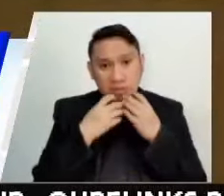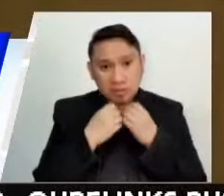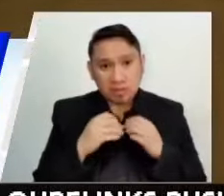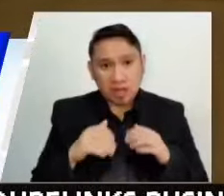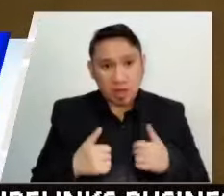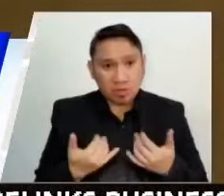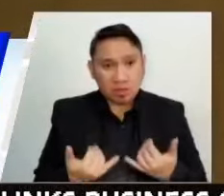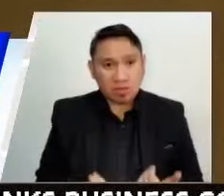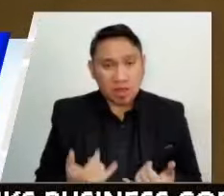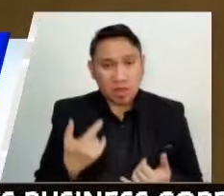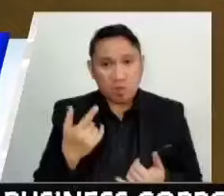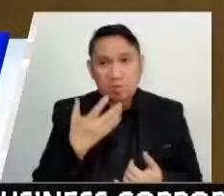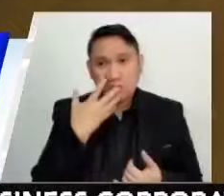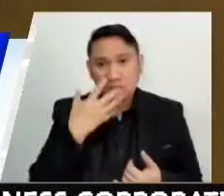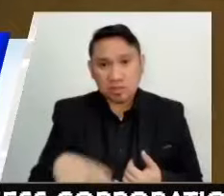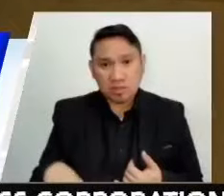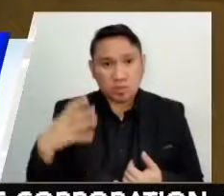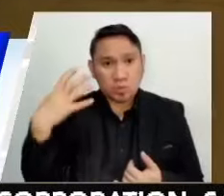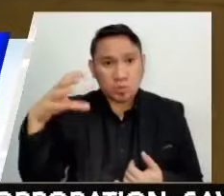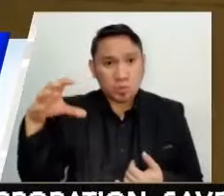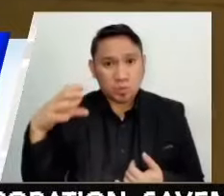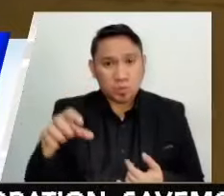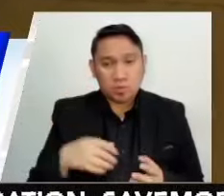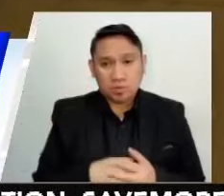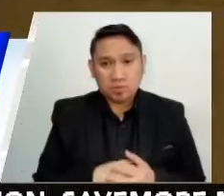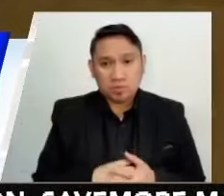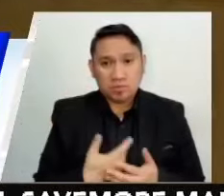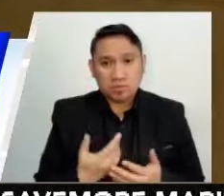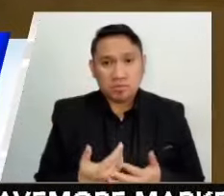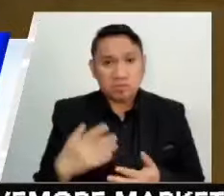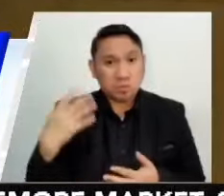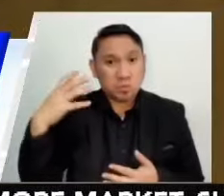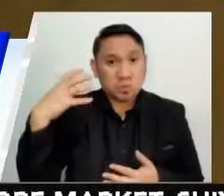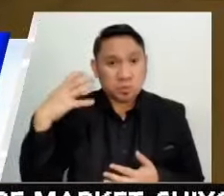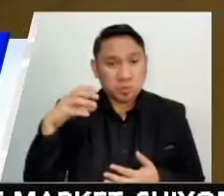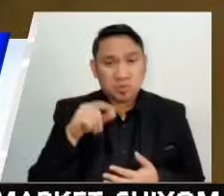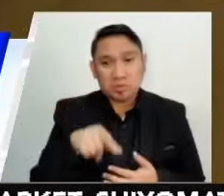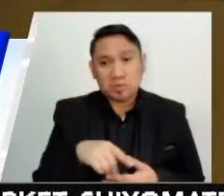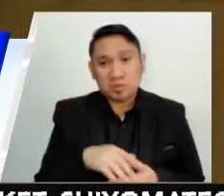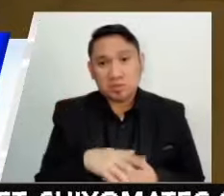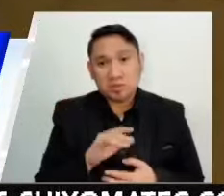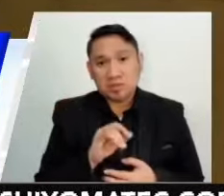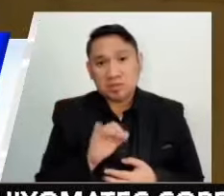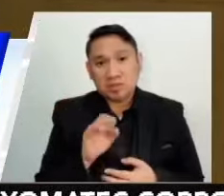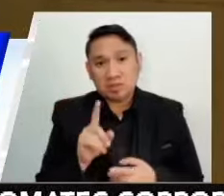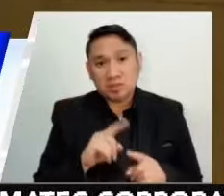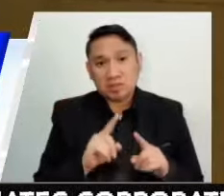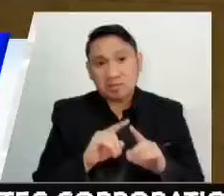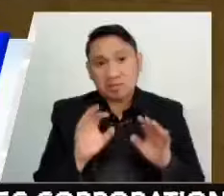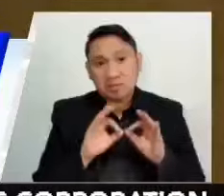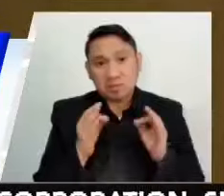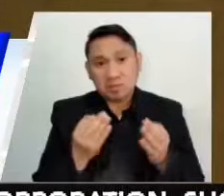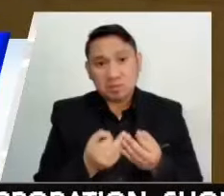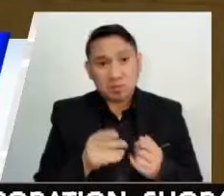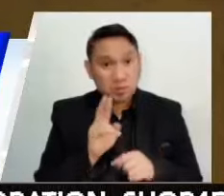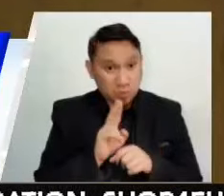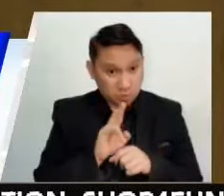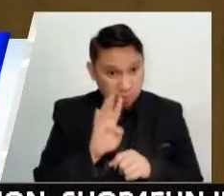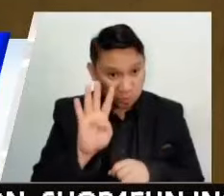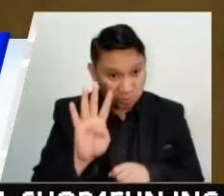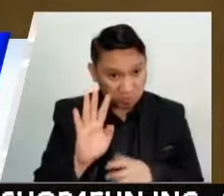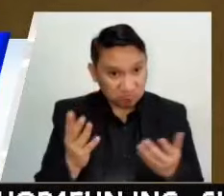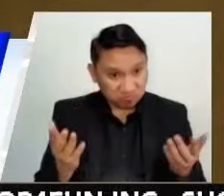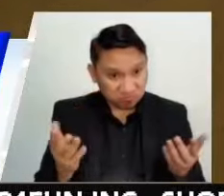ventilador. Sa ventilador lang, pagkailan ng pamilya mo, gagamit ka ng apat. Ganun.